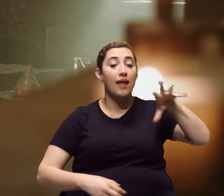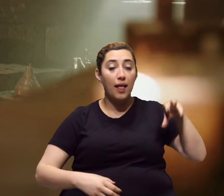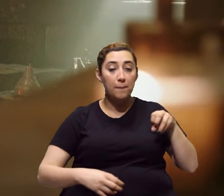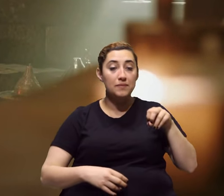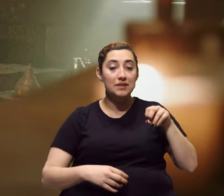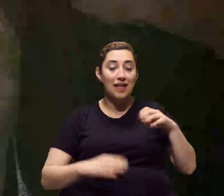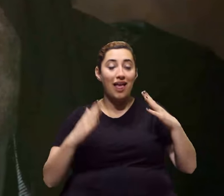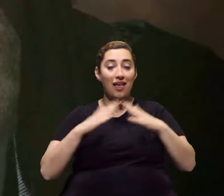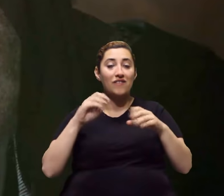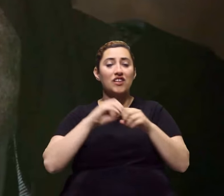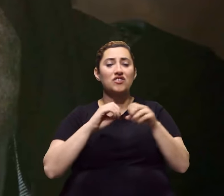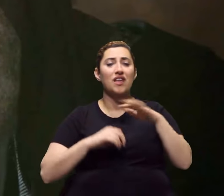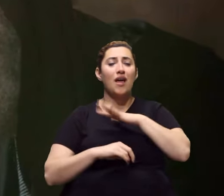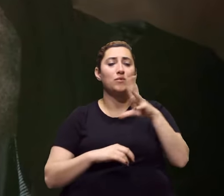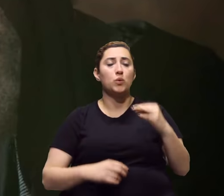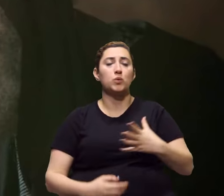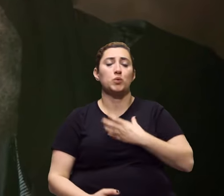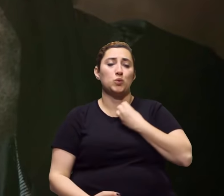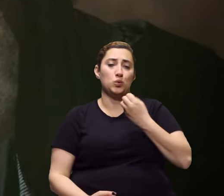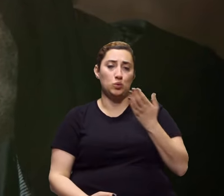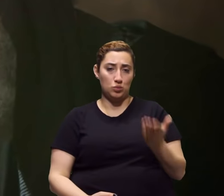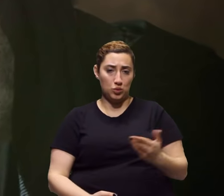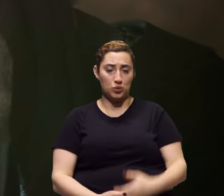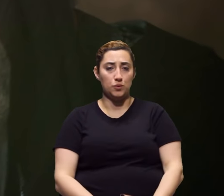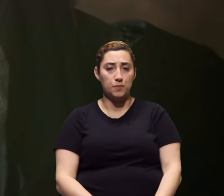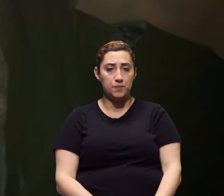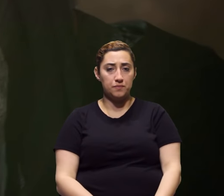dahi hane halkında sonsuz bir üzüntü var idi.